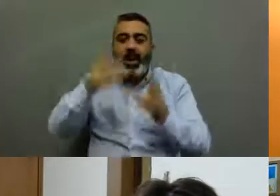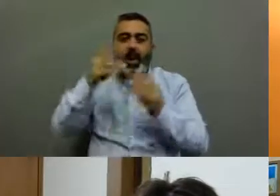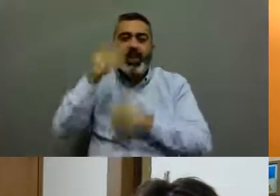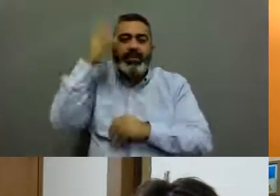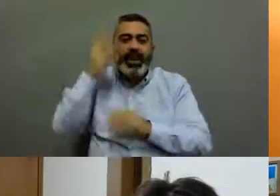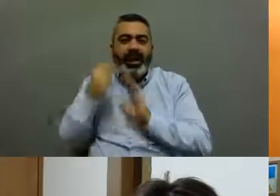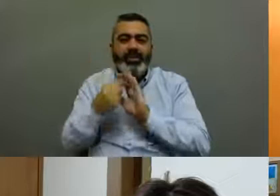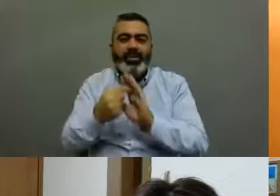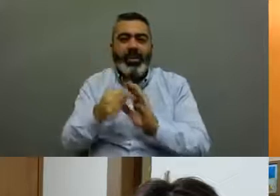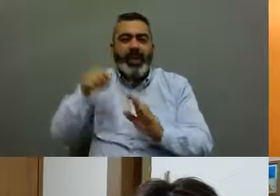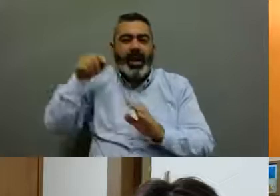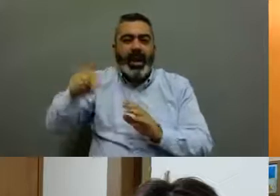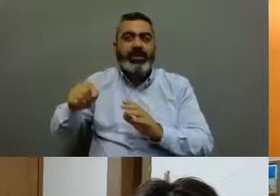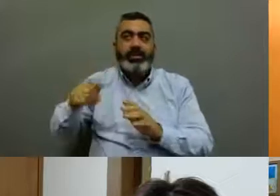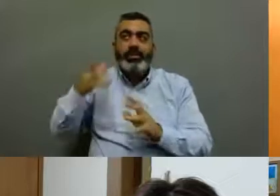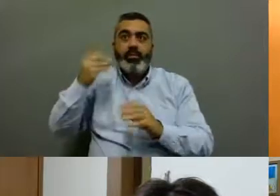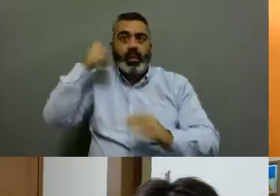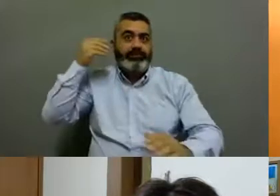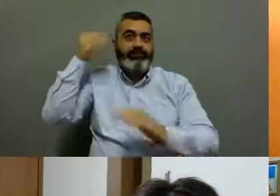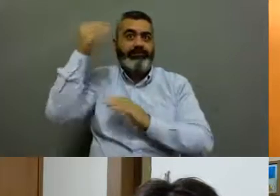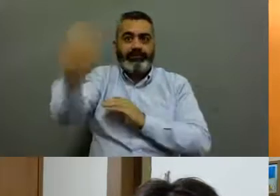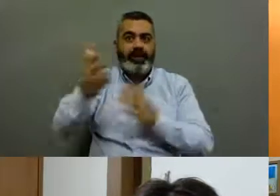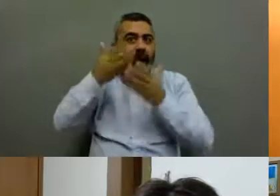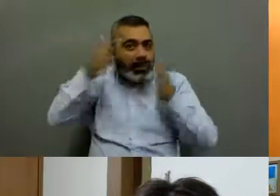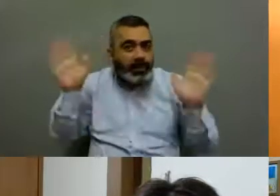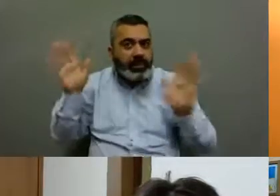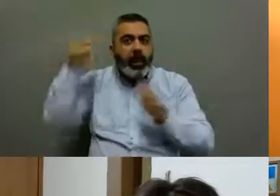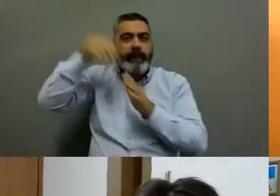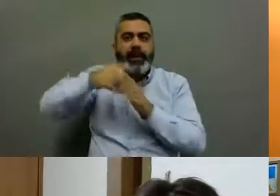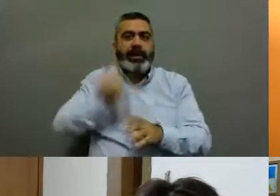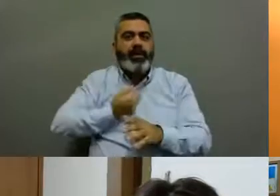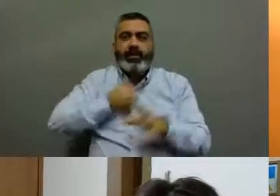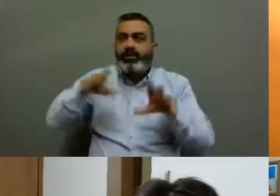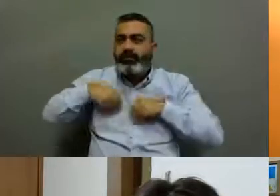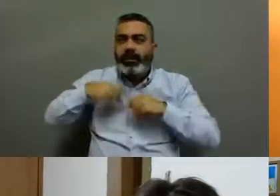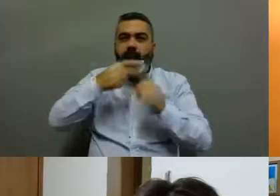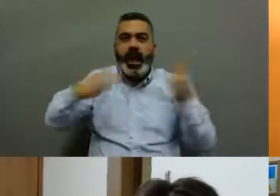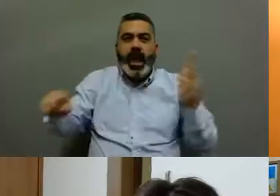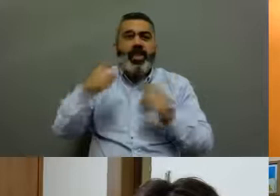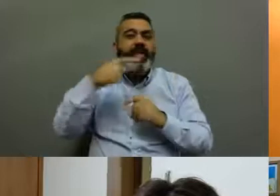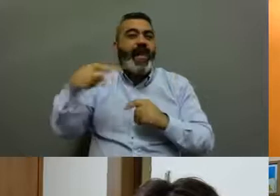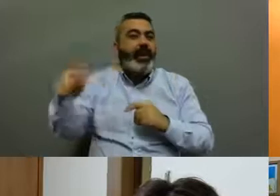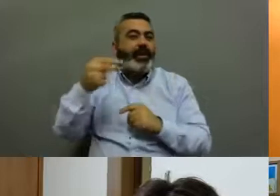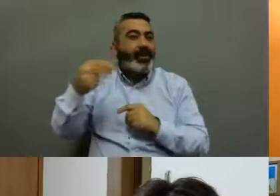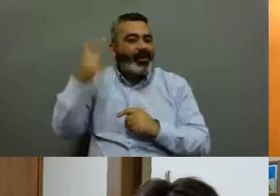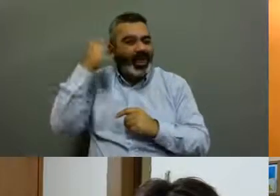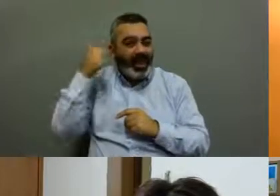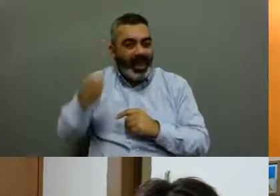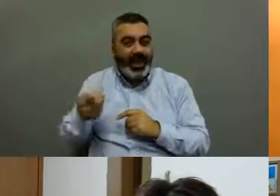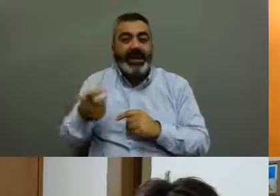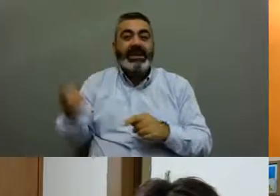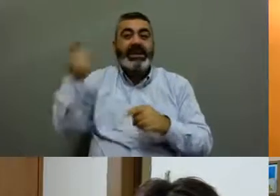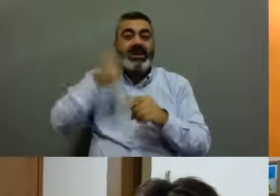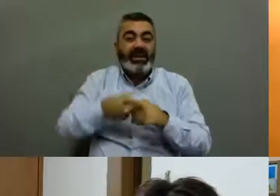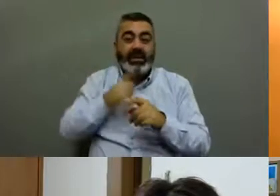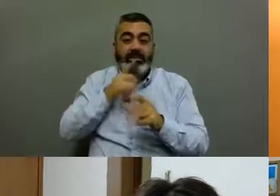από τη μία είναι προοδευτικοί, είναι ανοιχτοί, είναι ποικιλόμορφοι, είναι διαθεματικοί, από την άλλη είναι αρκετά κλειστοί